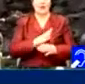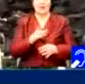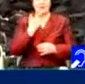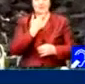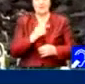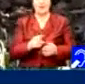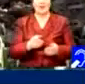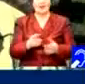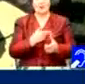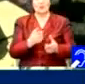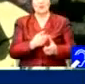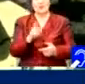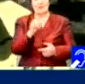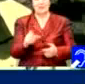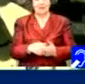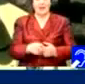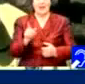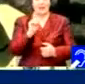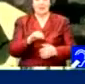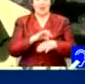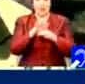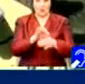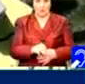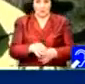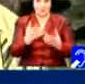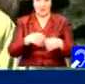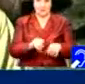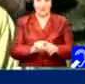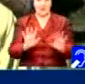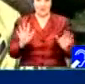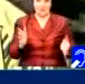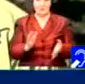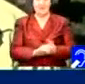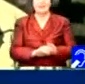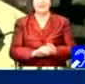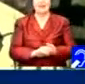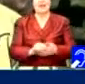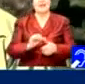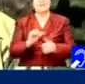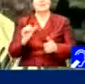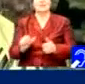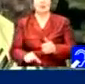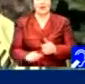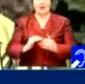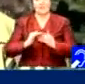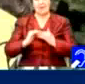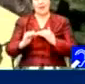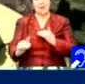numesc localnicii. Ceea ce a condus la o asemenea fenomen, în primul rând, izolarea.